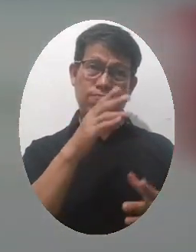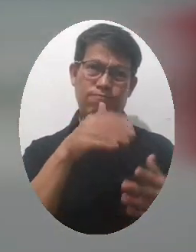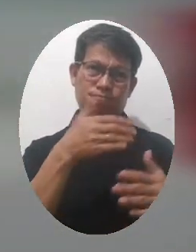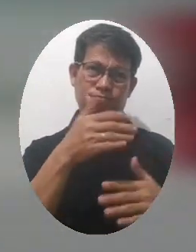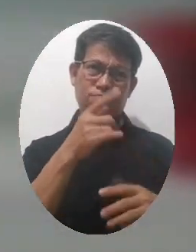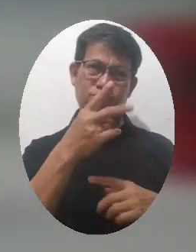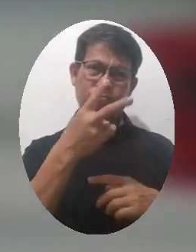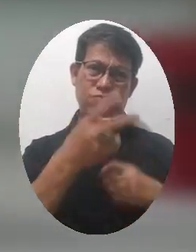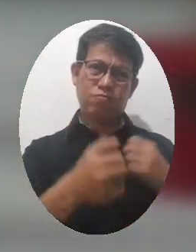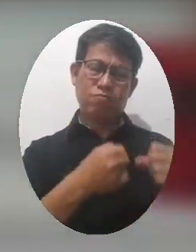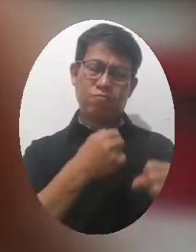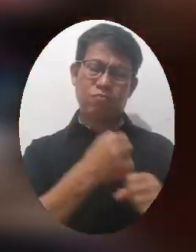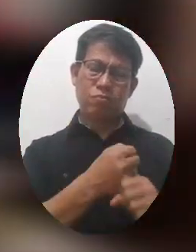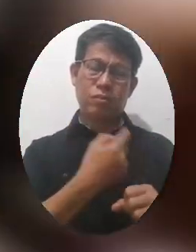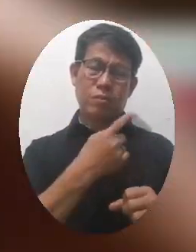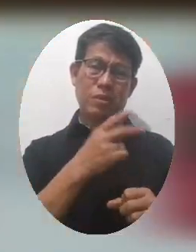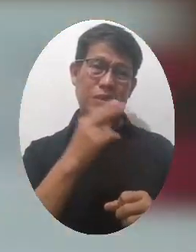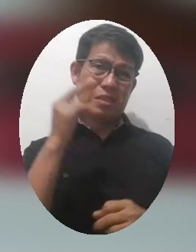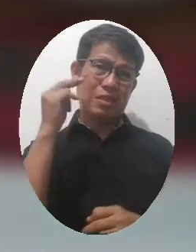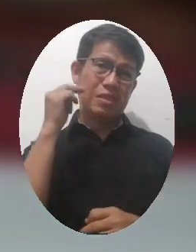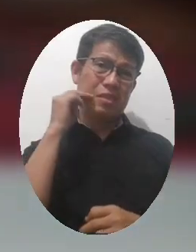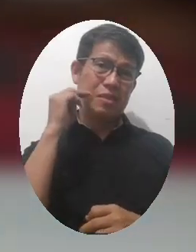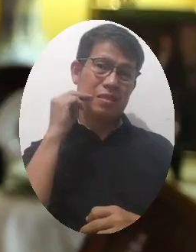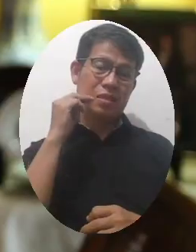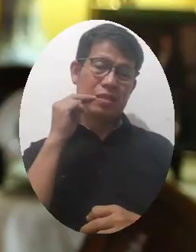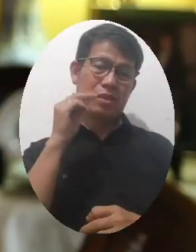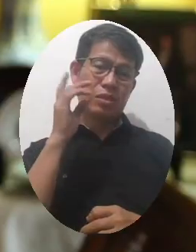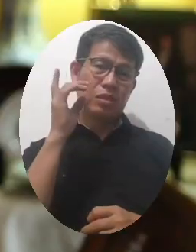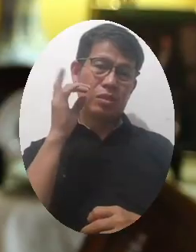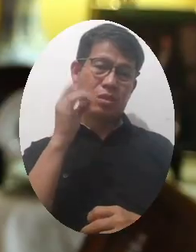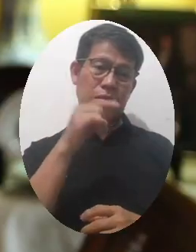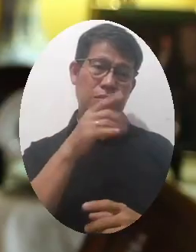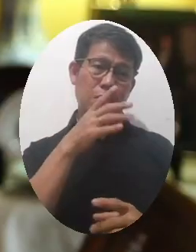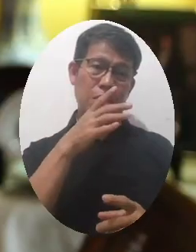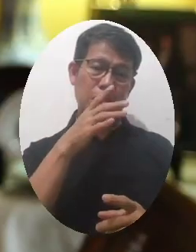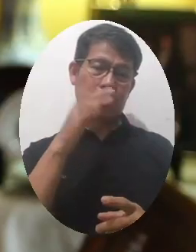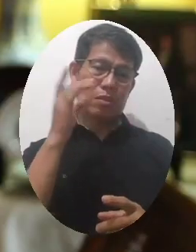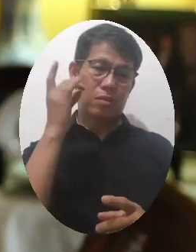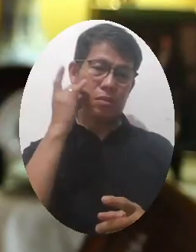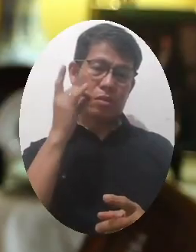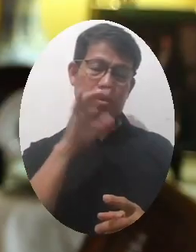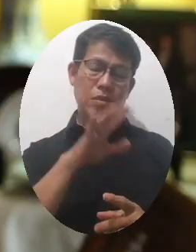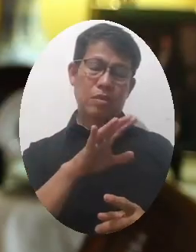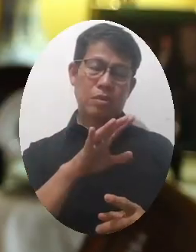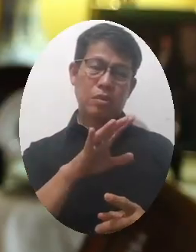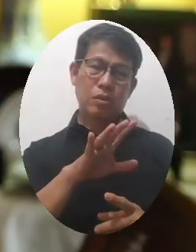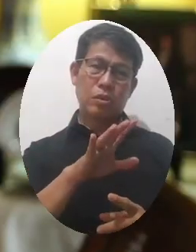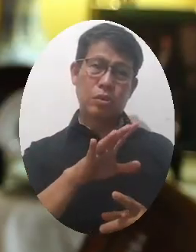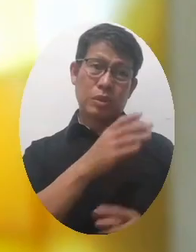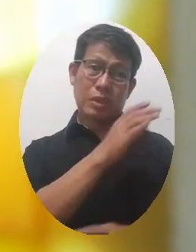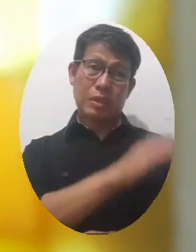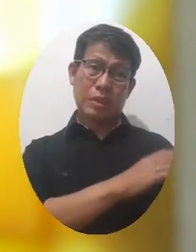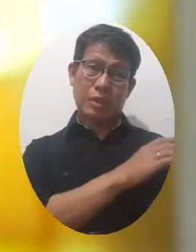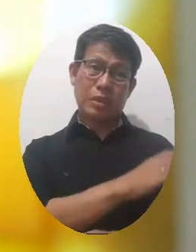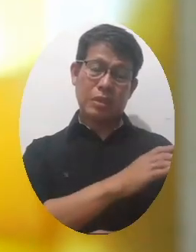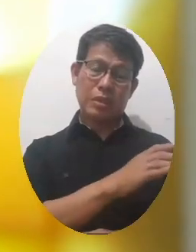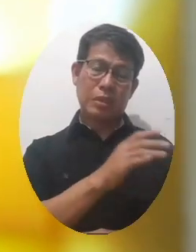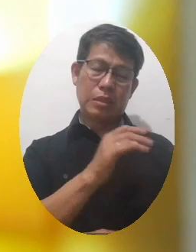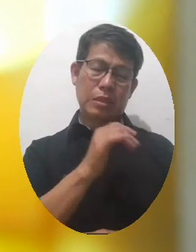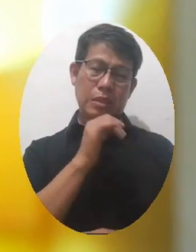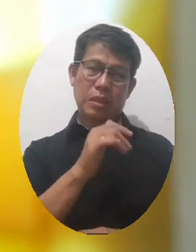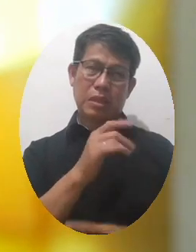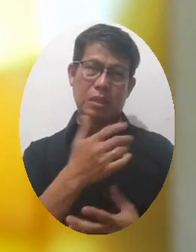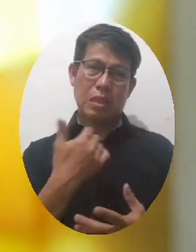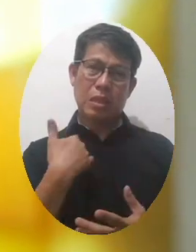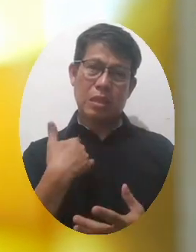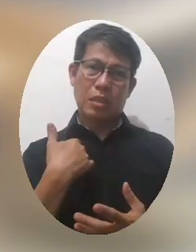old siya. Ayon kay Nanette, ang ina ni Dwayne, sa layingin pinanganak ang bata. Hindi raw